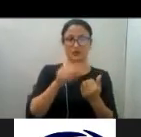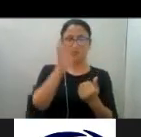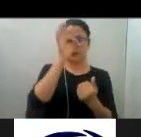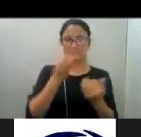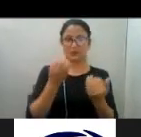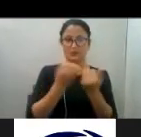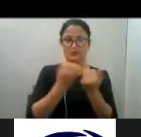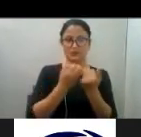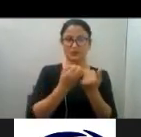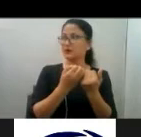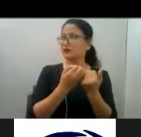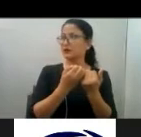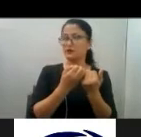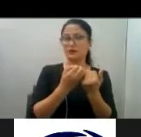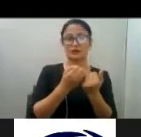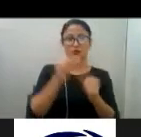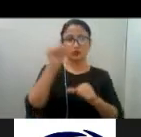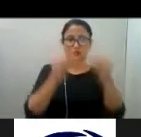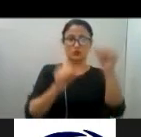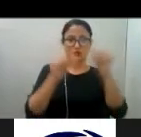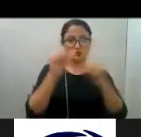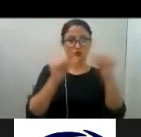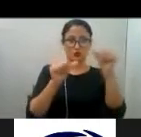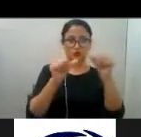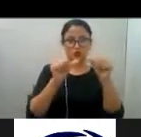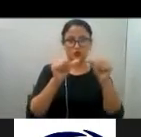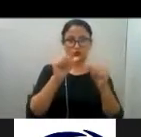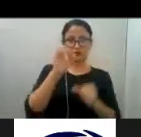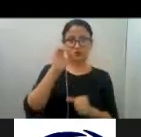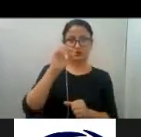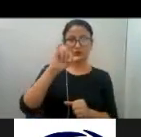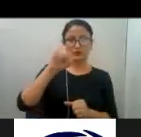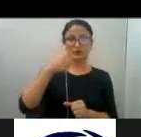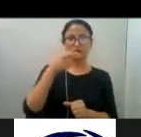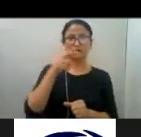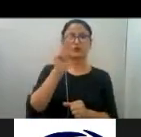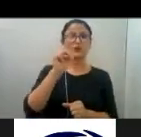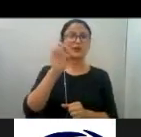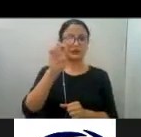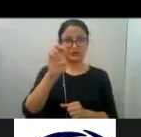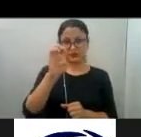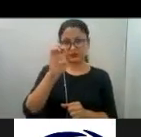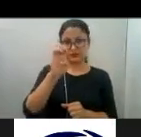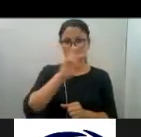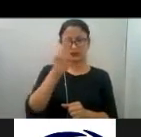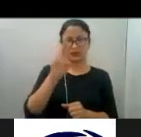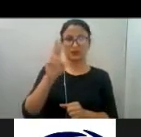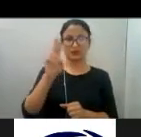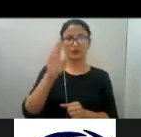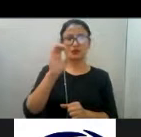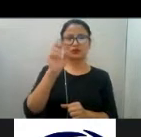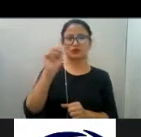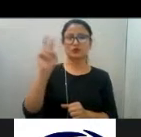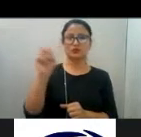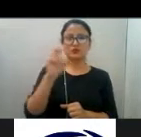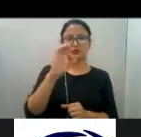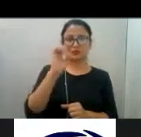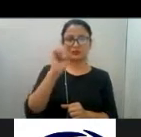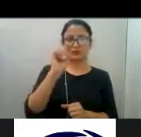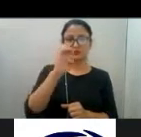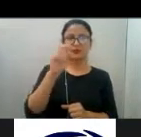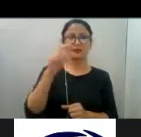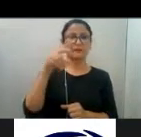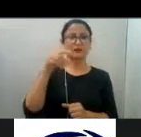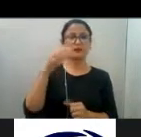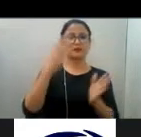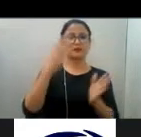हामीले जुनदेखि सेप्टेम्बर 2020 यो डाटा कलेक्सन गरेका थियौँ हामीले